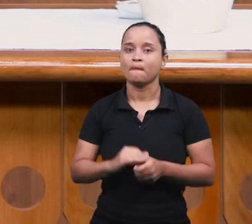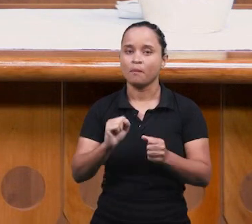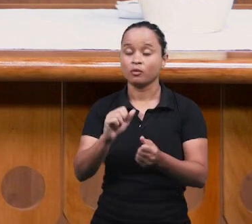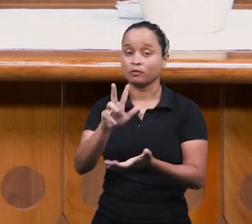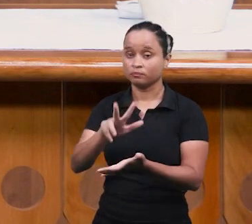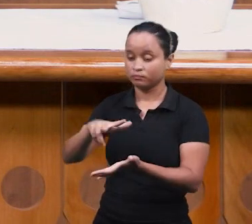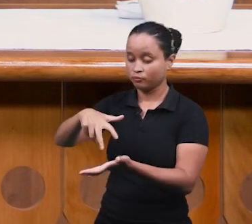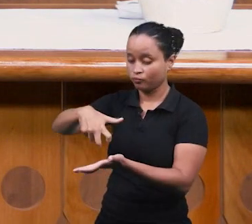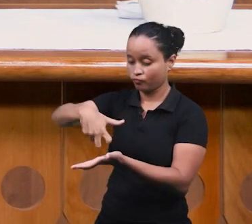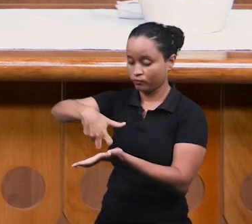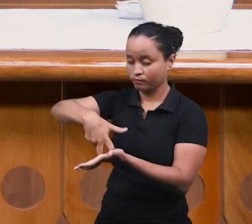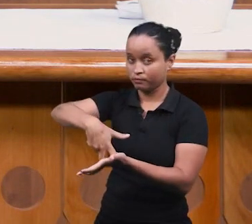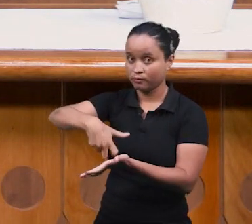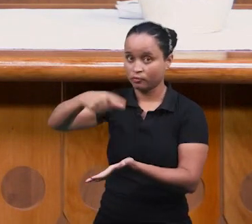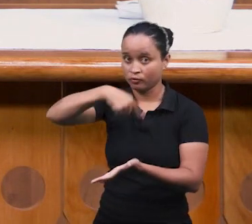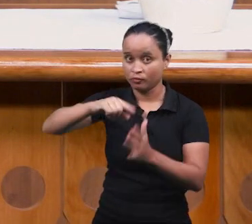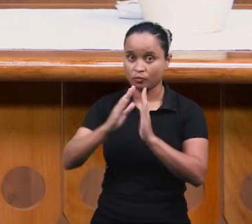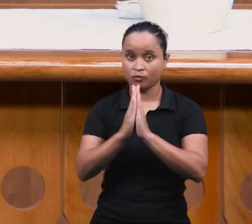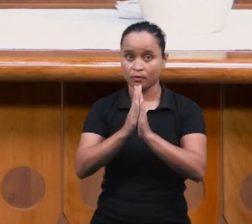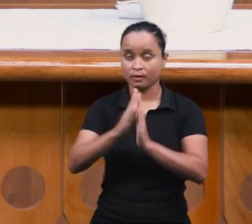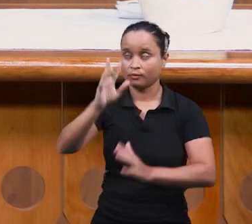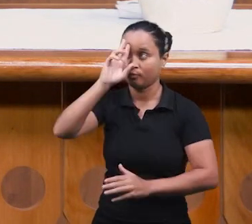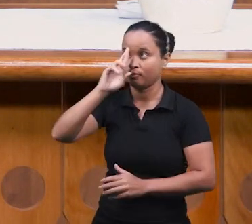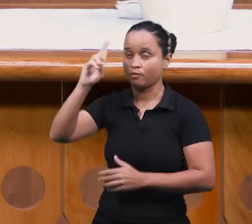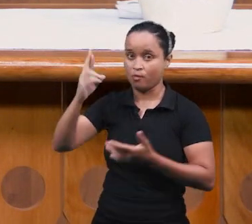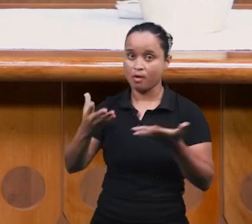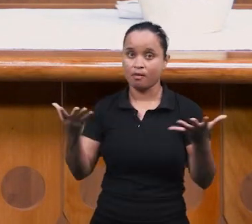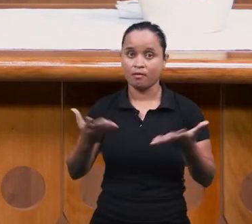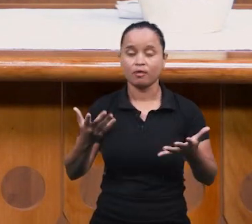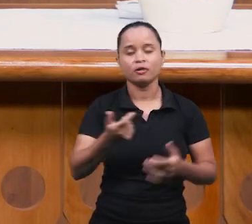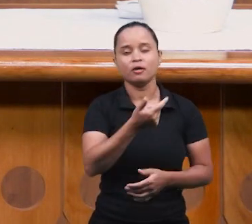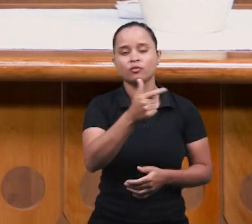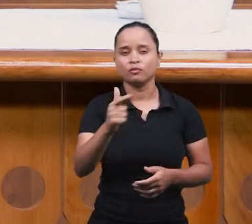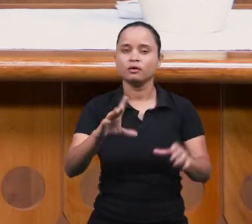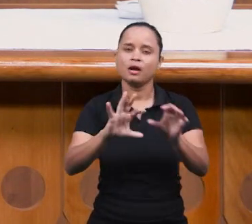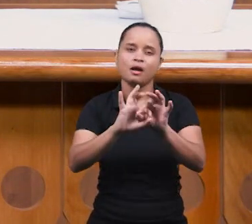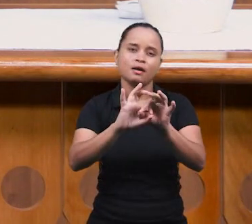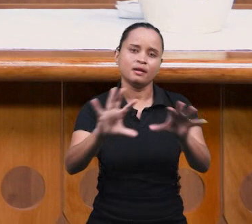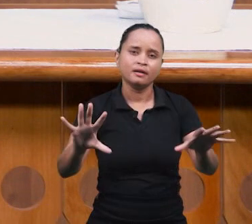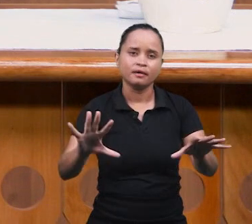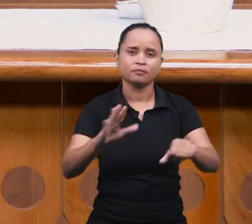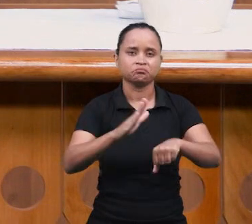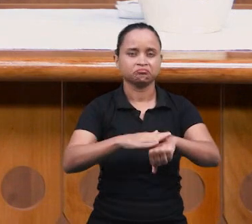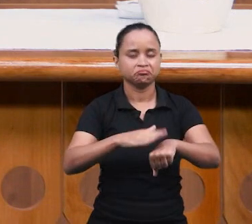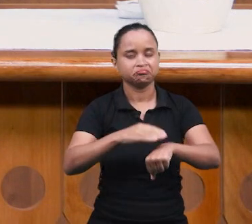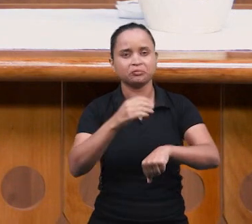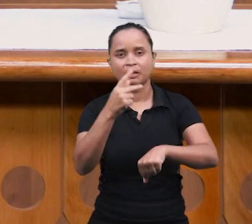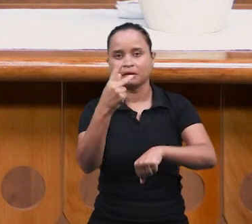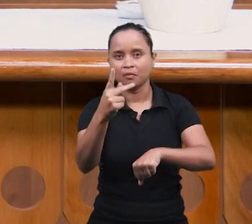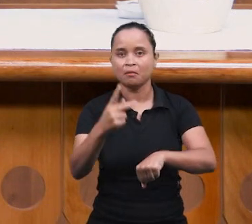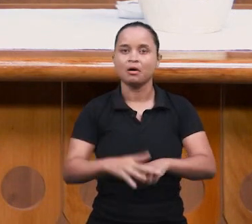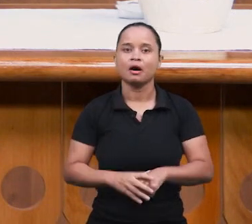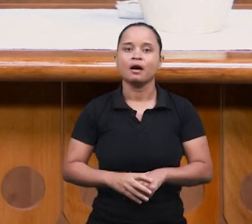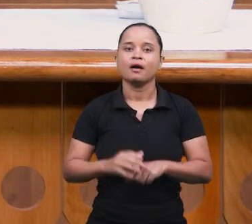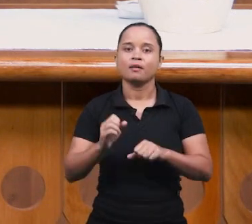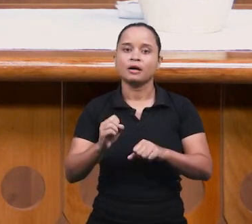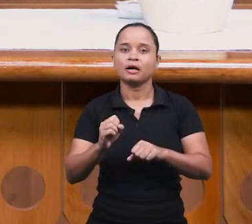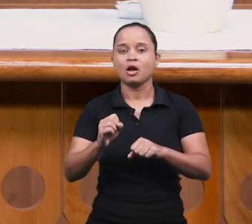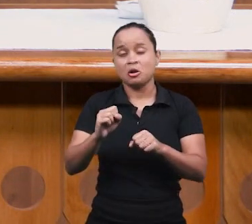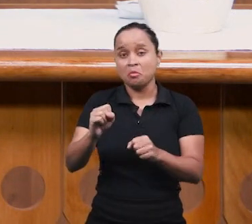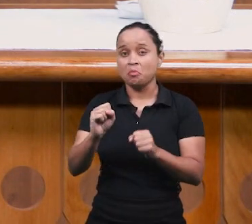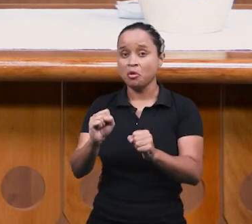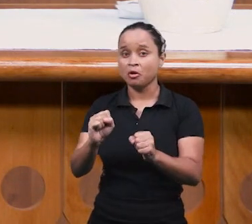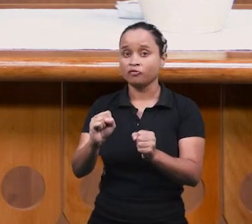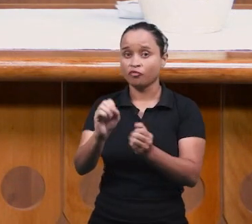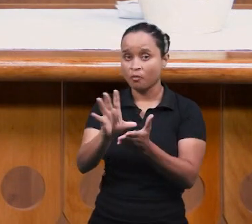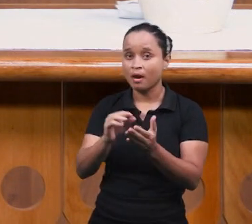genoux. Nous allons prier au Seigneur. Les autres peuvent se mettre à l'aise. S'ils souhaitent